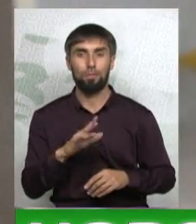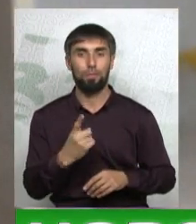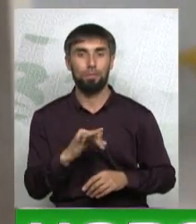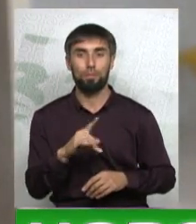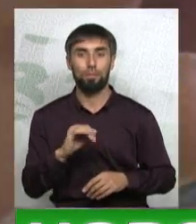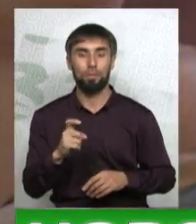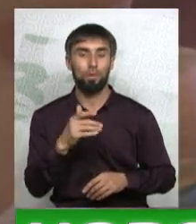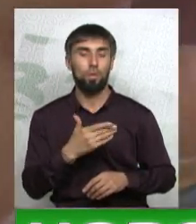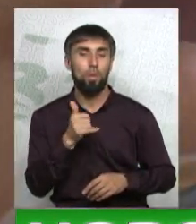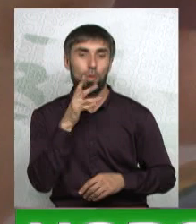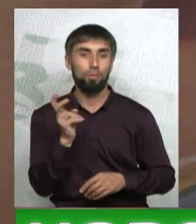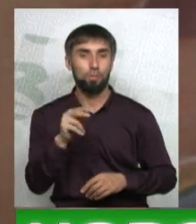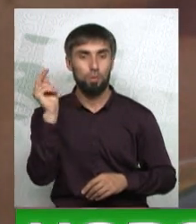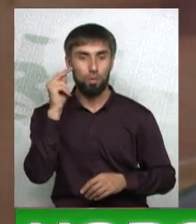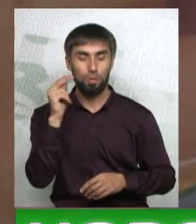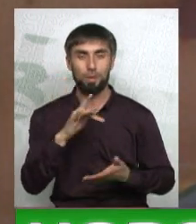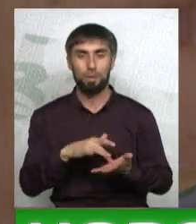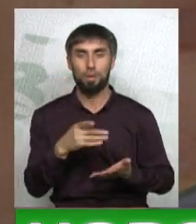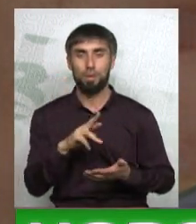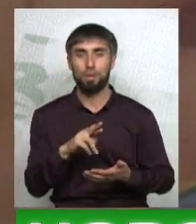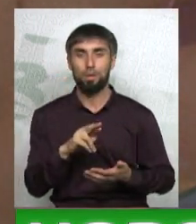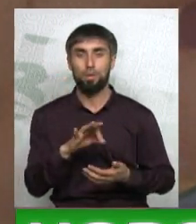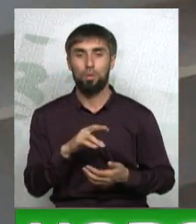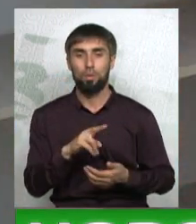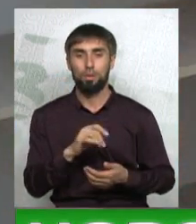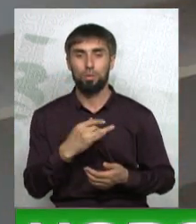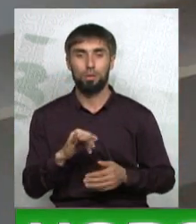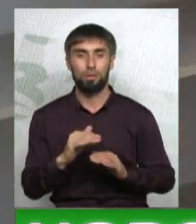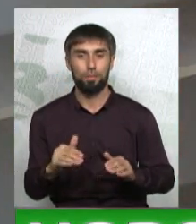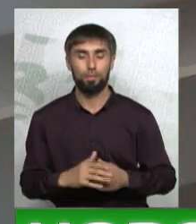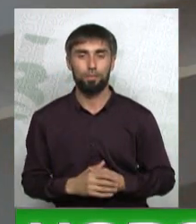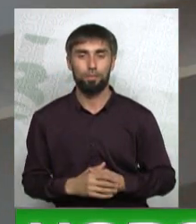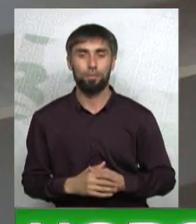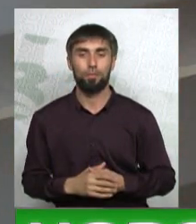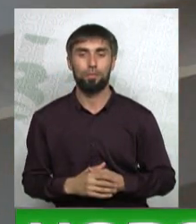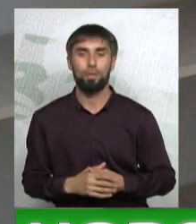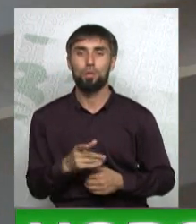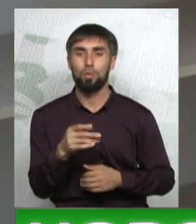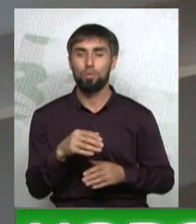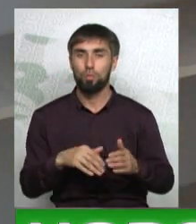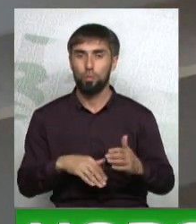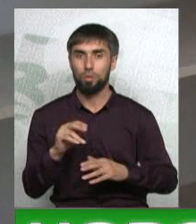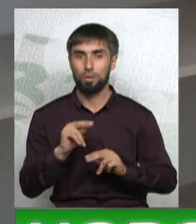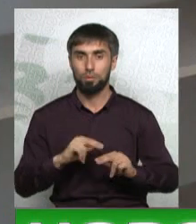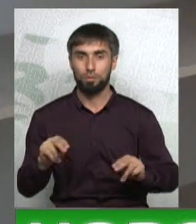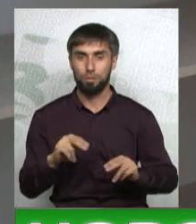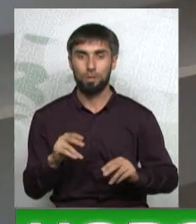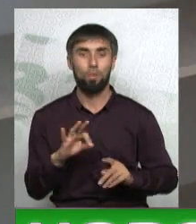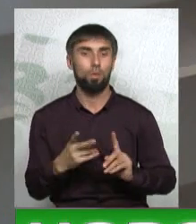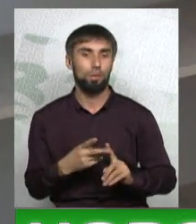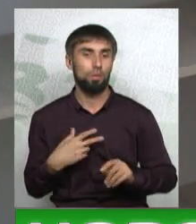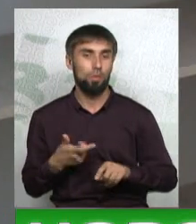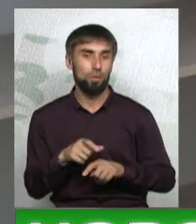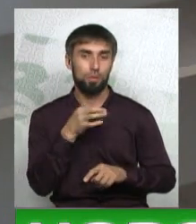решил постигать науку живописи в Центре для одаренных детей. Лучшие педагоги тут, во-первых. Во-вторых, мне тут